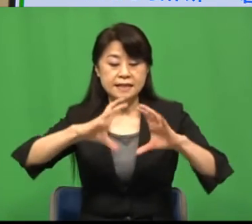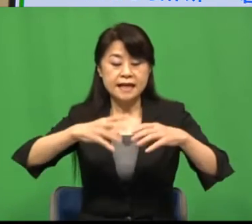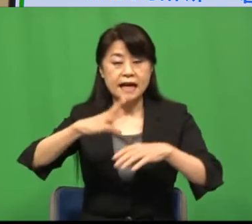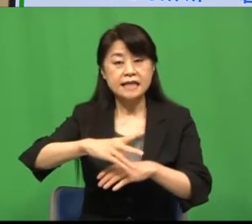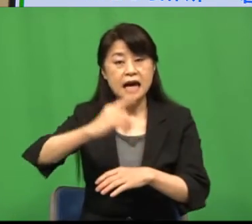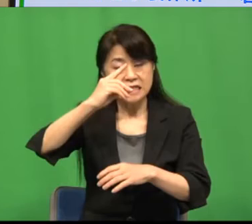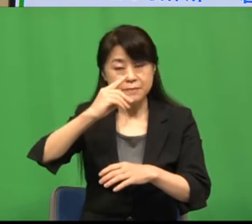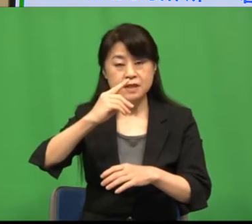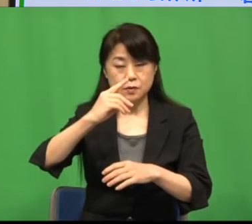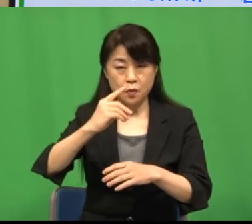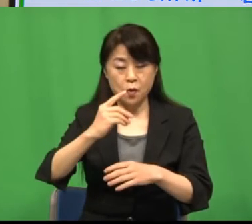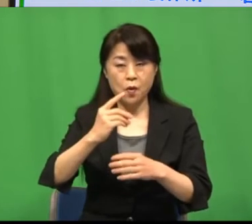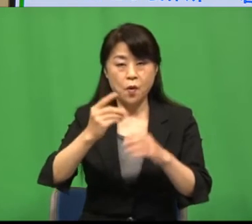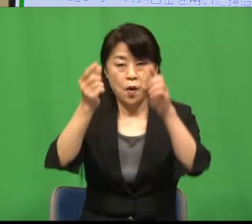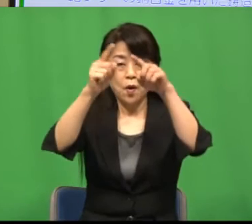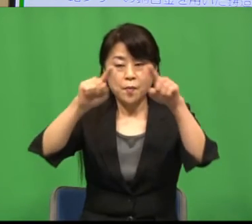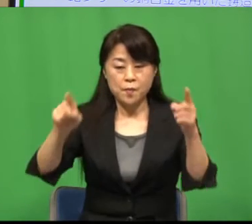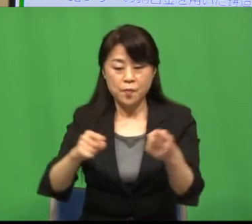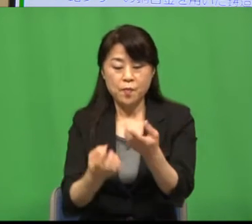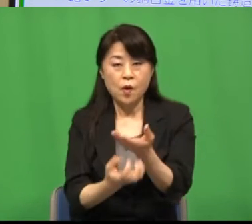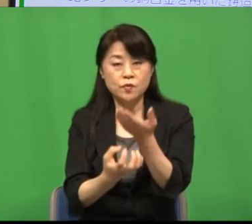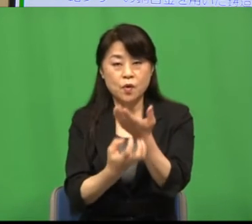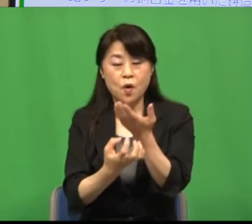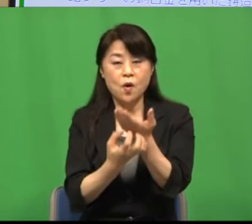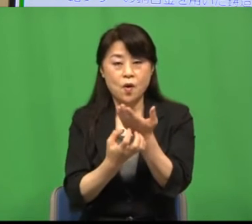機ポットスティルです。